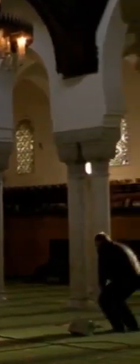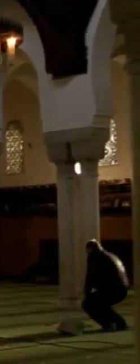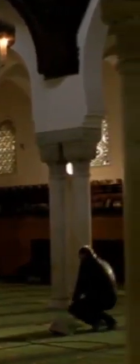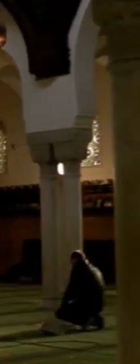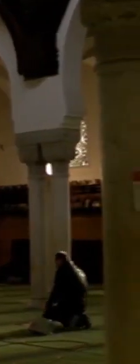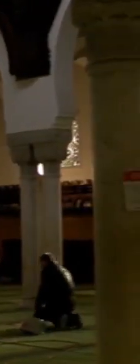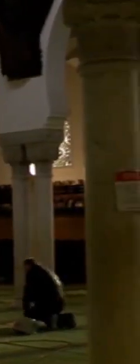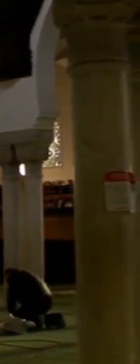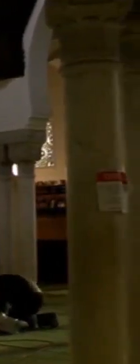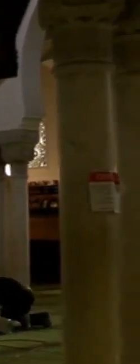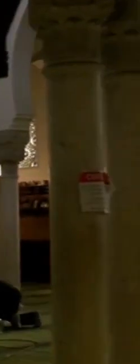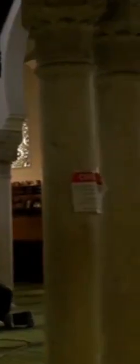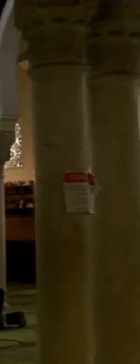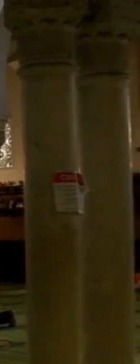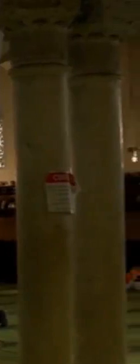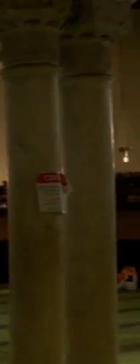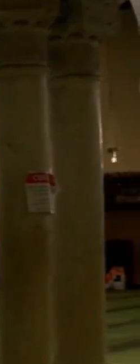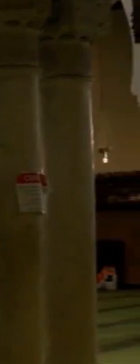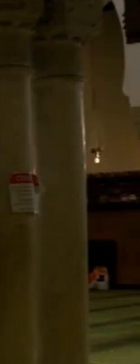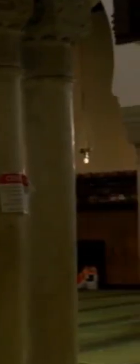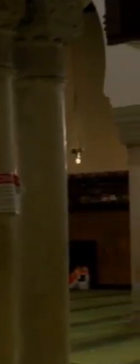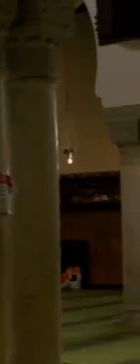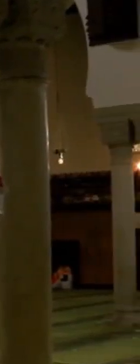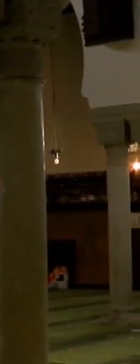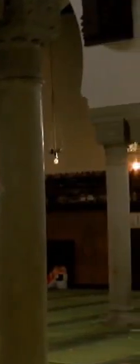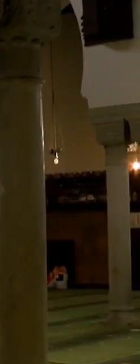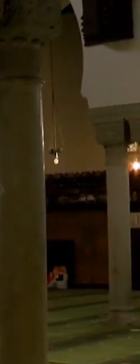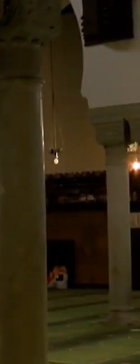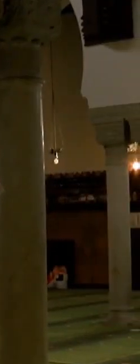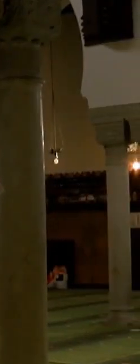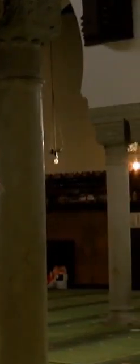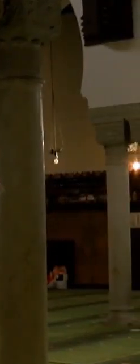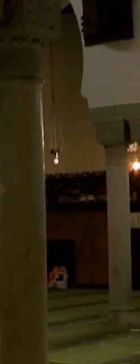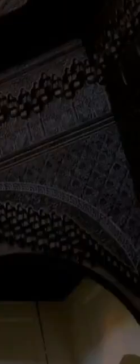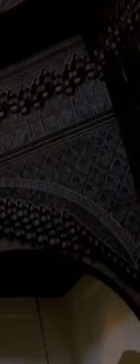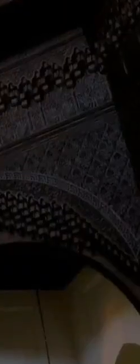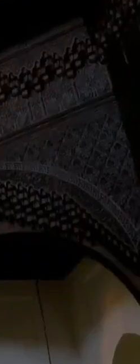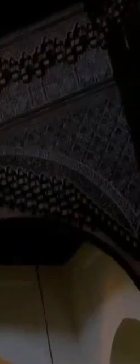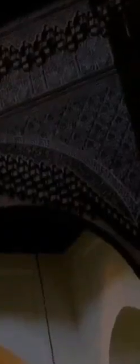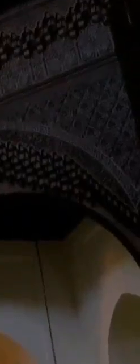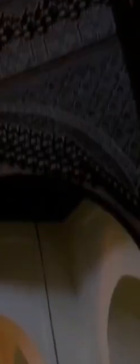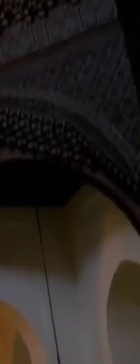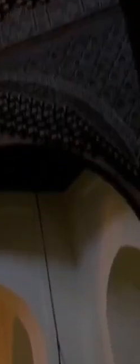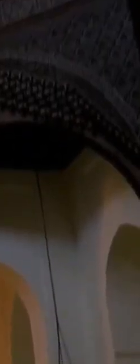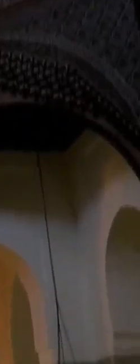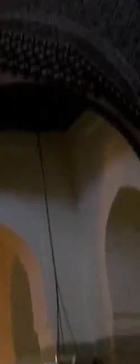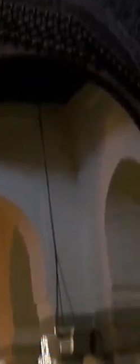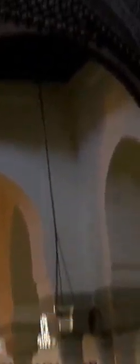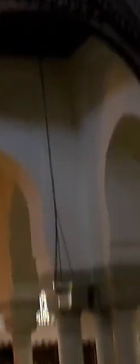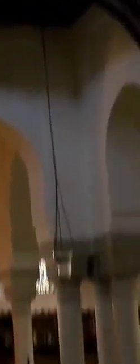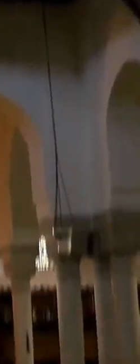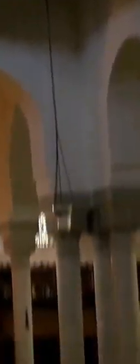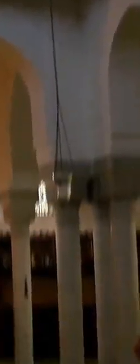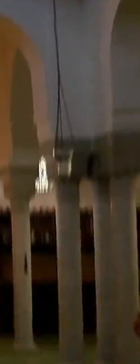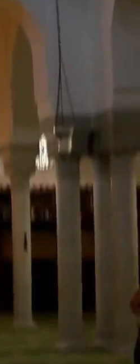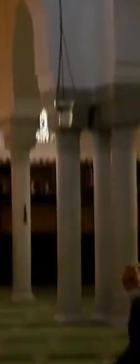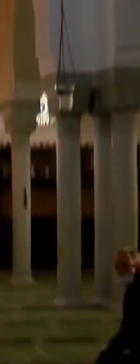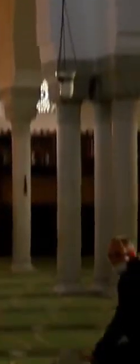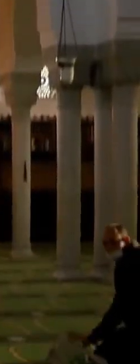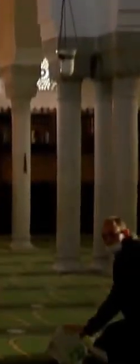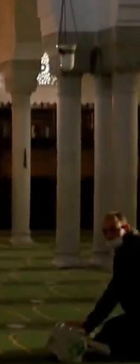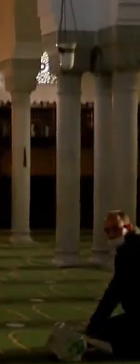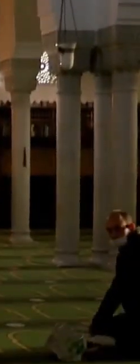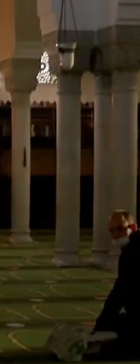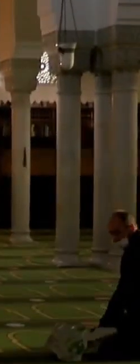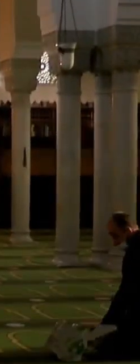البلديات بأن يكون هنالك تنفيذ حماية على مناطق العبادات. ولكن اليوم الماء يعني كان التركيز على المعابد